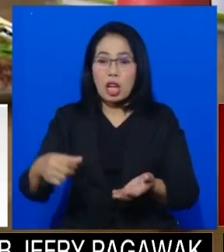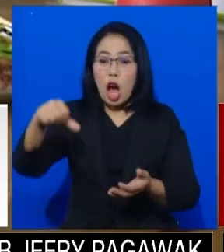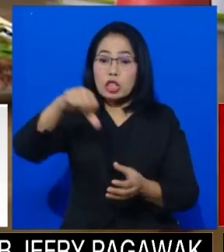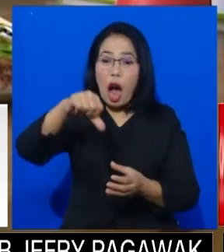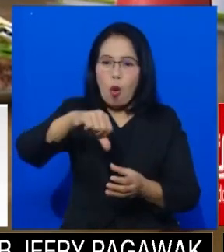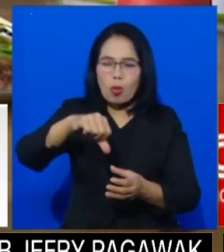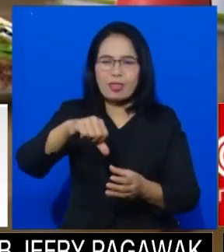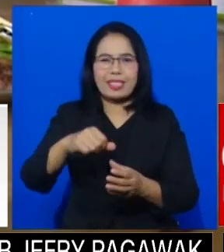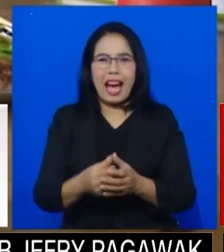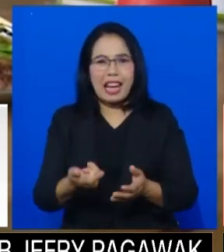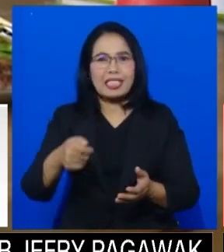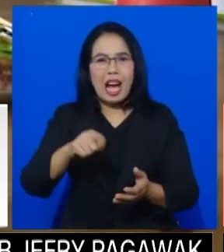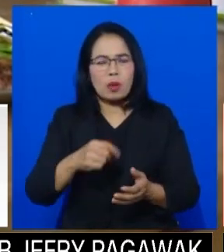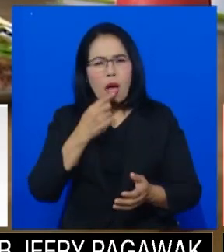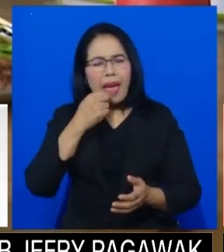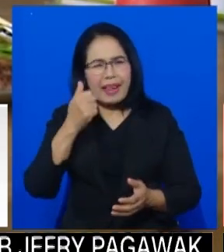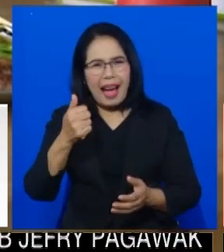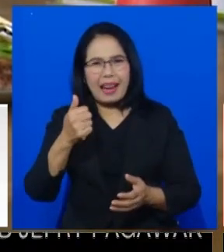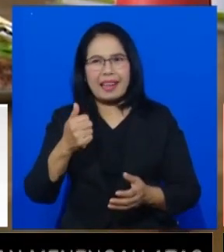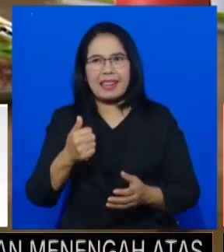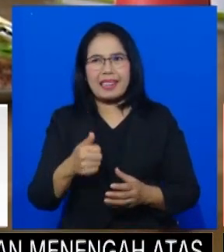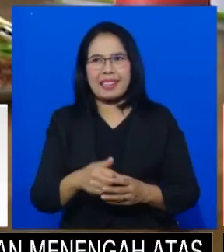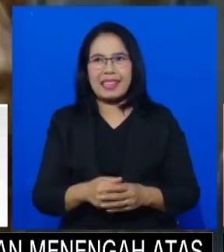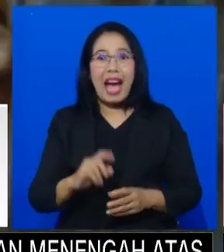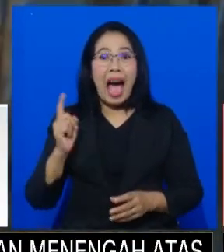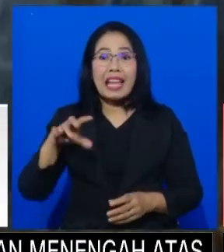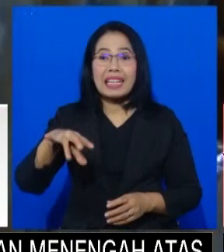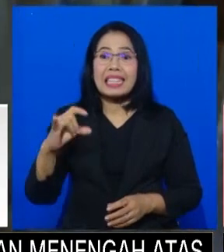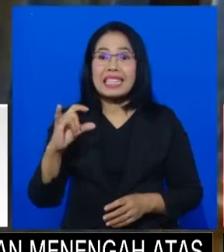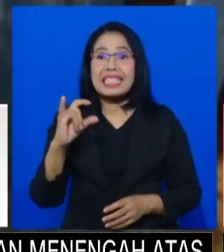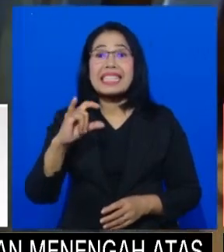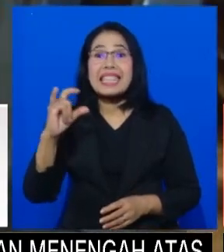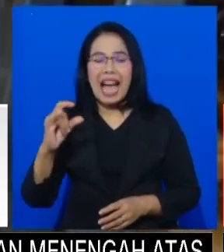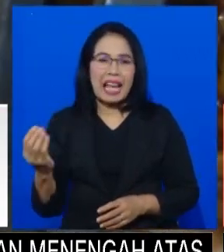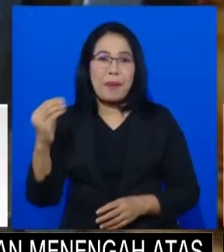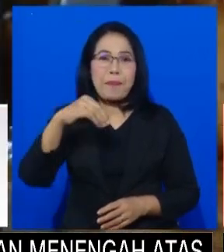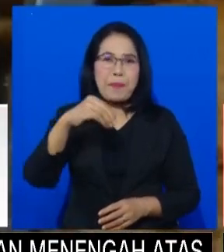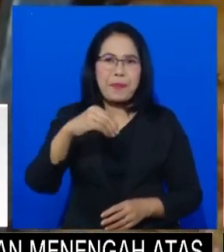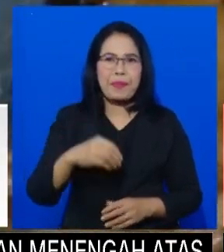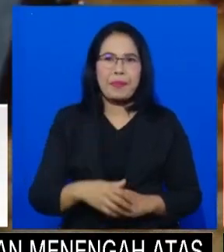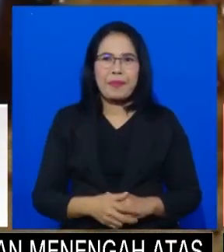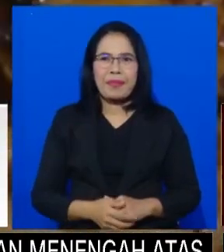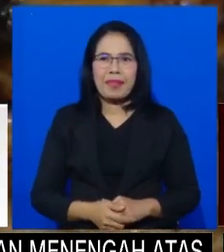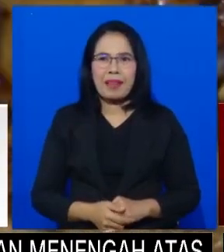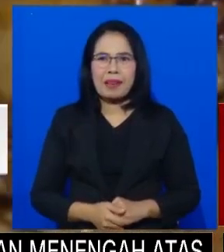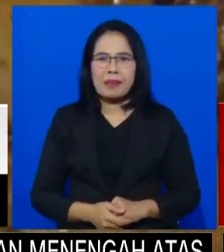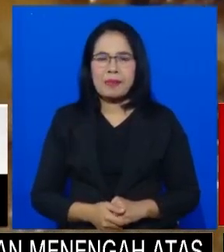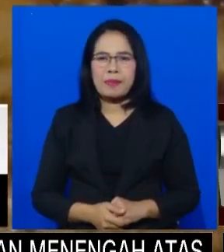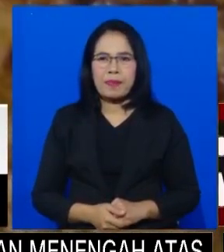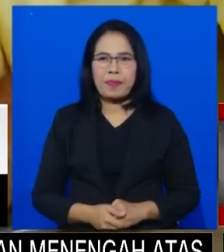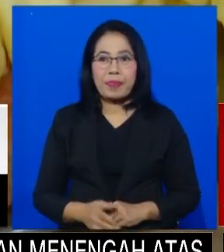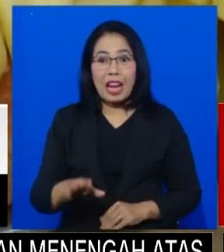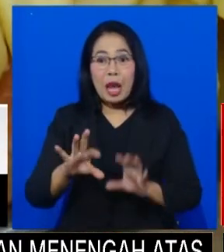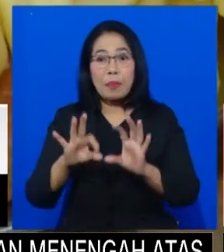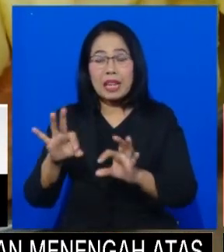dicoba. Enak, cuma di Citayam nih guys. Selain tenderloin, di restoran steak ala Citayam ini juga ada